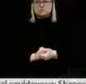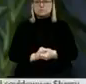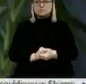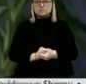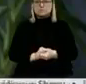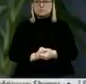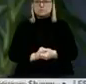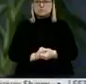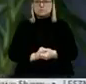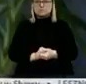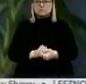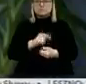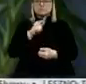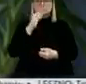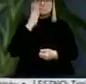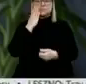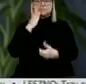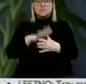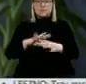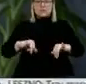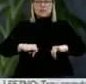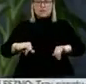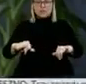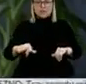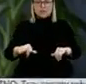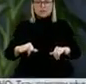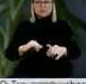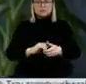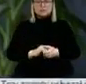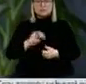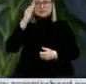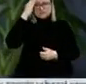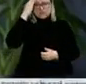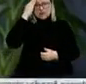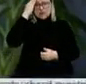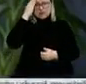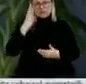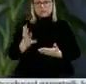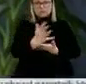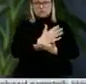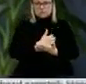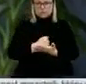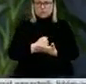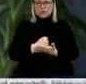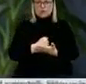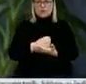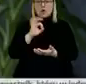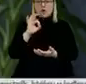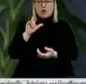Ja, mieszkając w Gnieźnie, znałam zbiórkę Olgi.